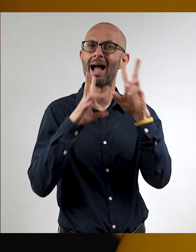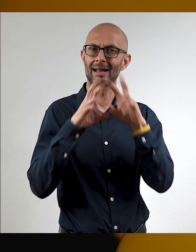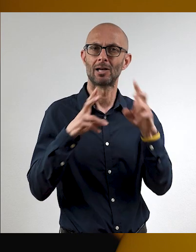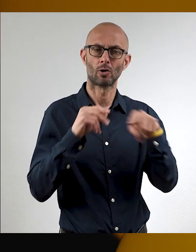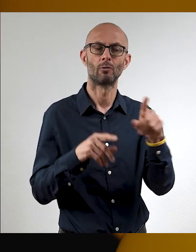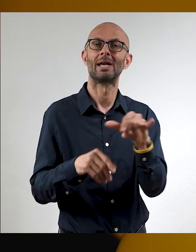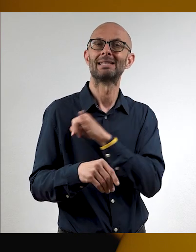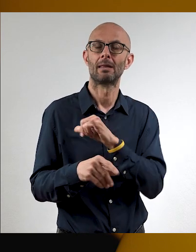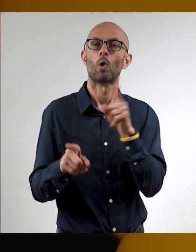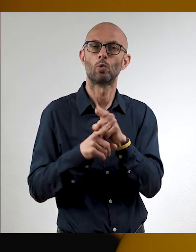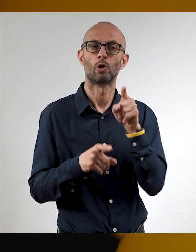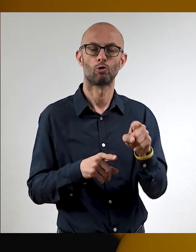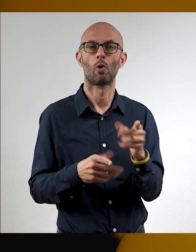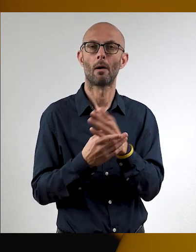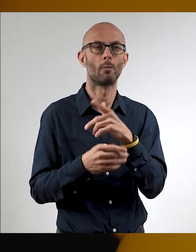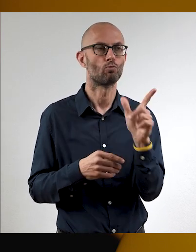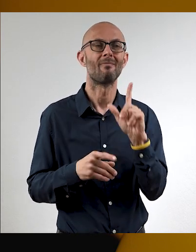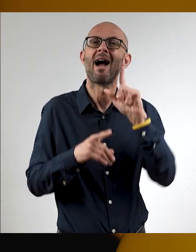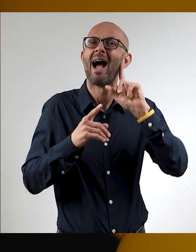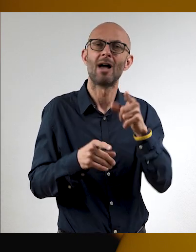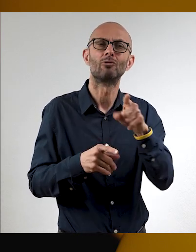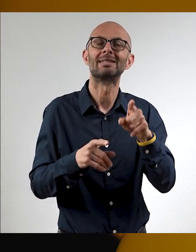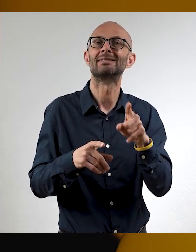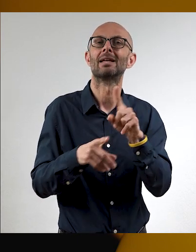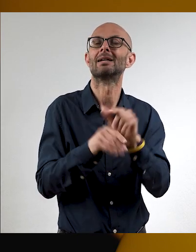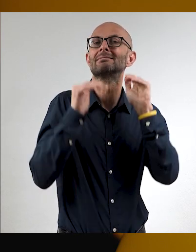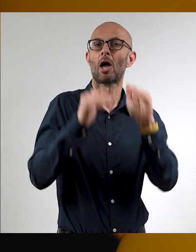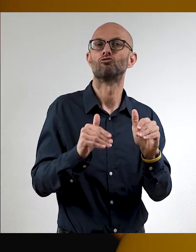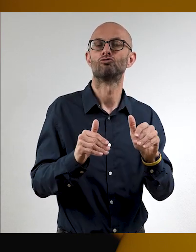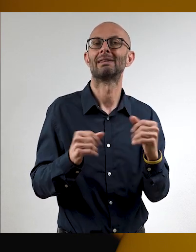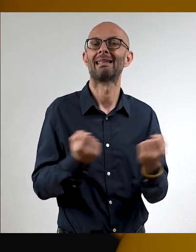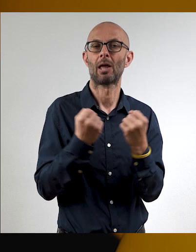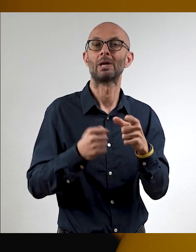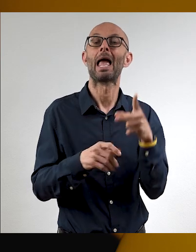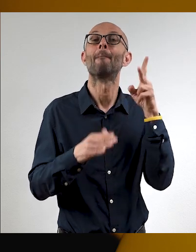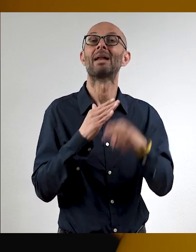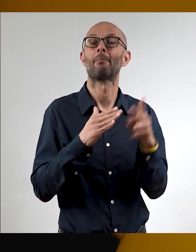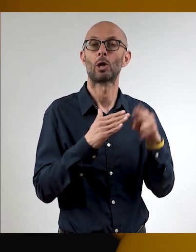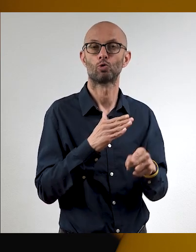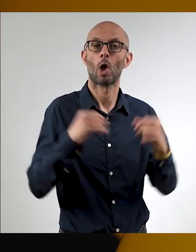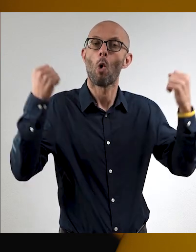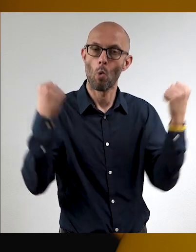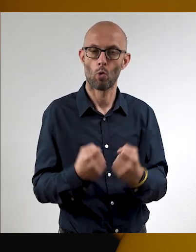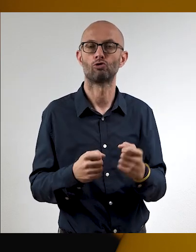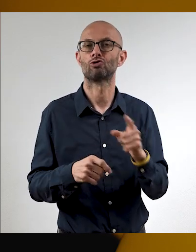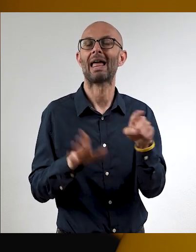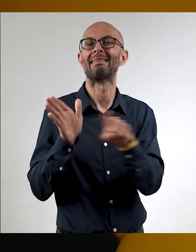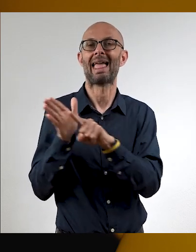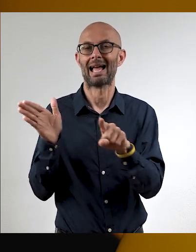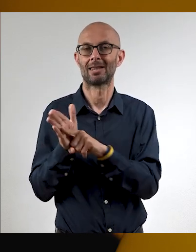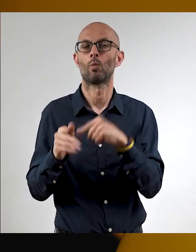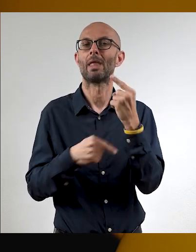Raziskovalce je zanimalo tudi to med drugim, kaj so tisti varovalni dejavniki, ki preprečujejo hujše